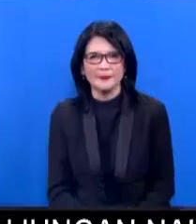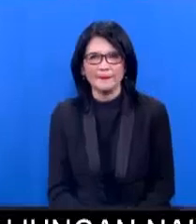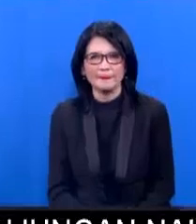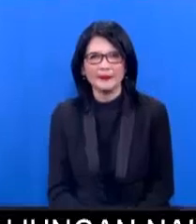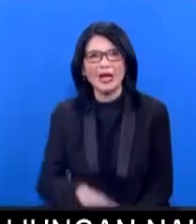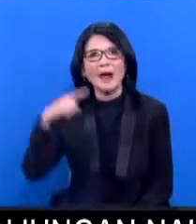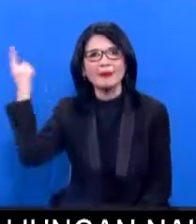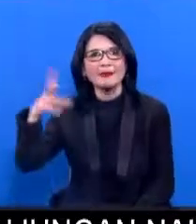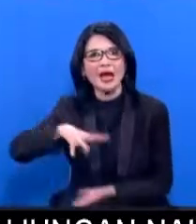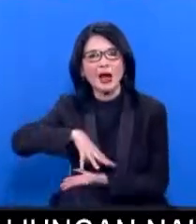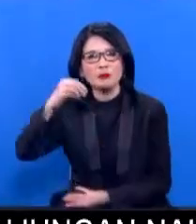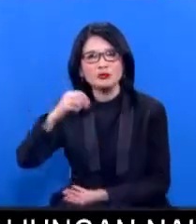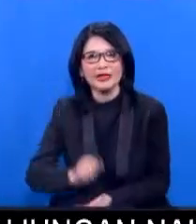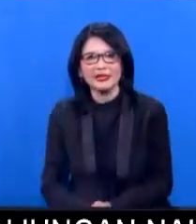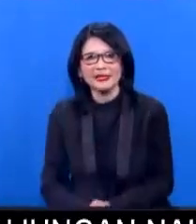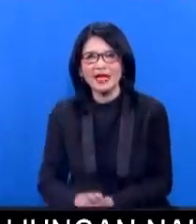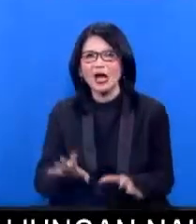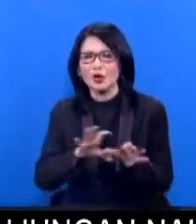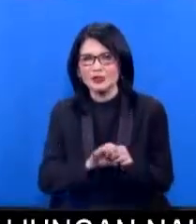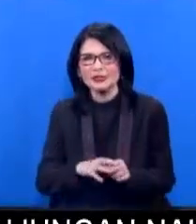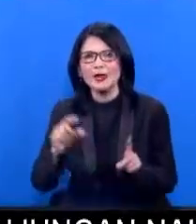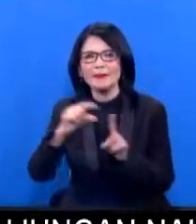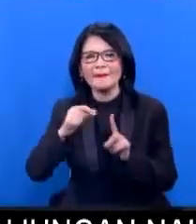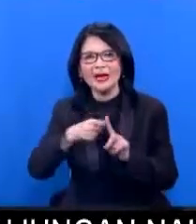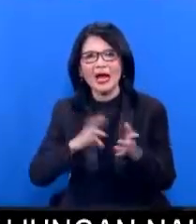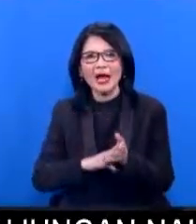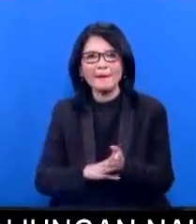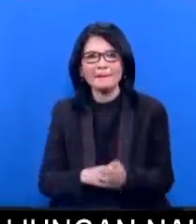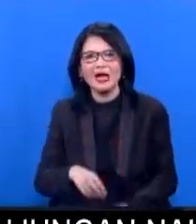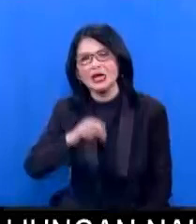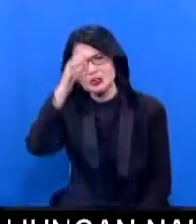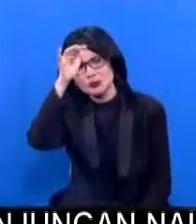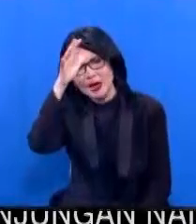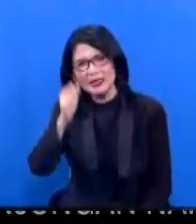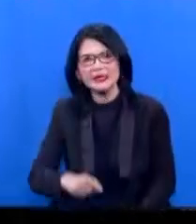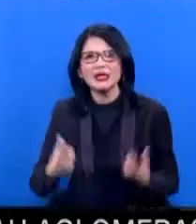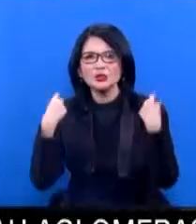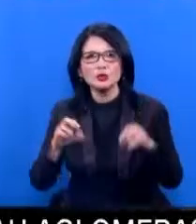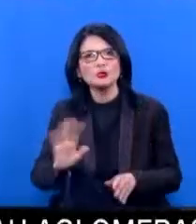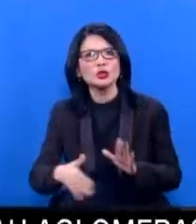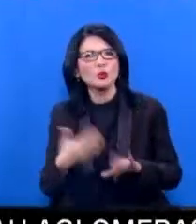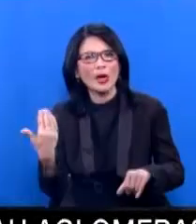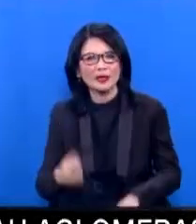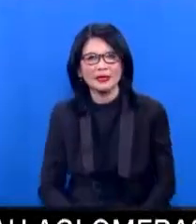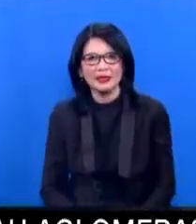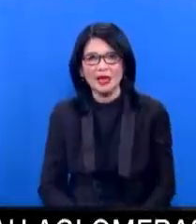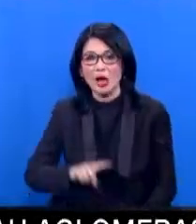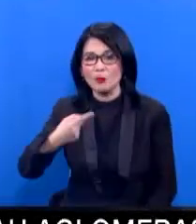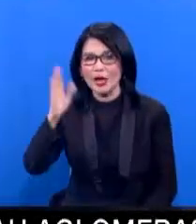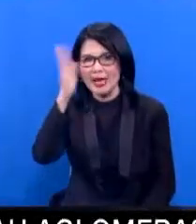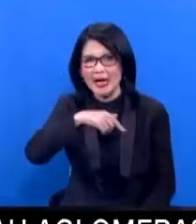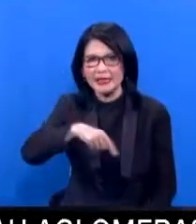Pemerintah pusat dan koordinator PPKM luar Jawa dan Bali memperpanjang PPKM selama 3 pekan mulai hari ini, 19 Oktober